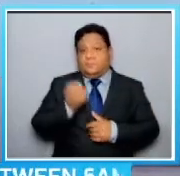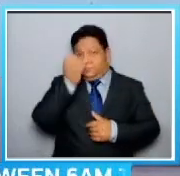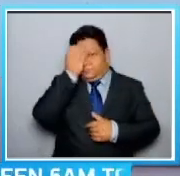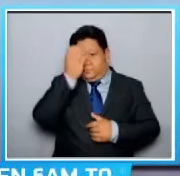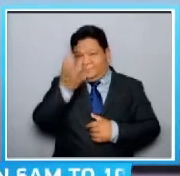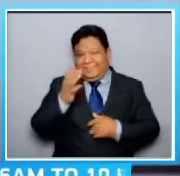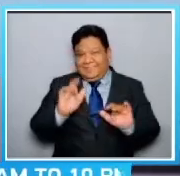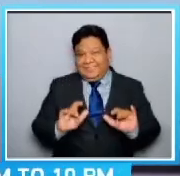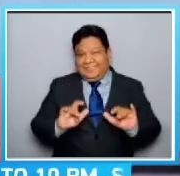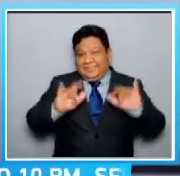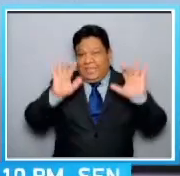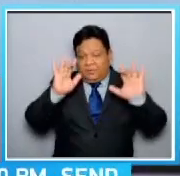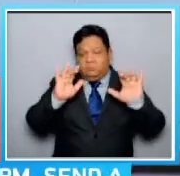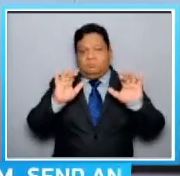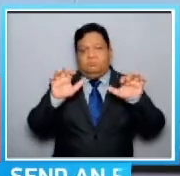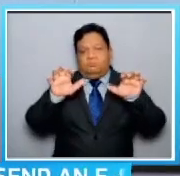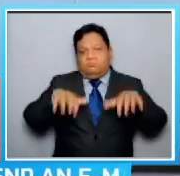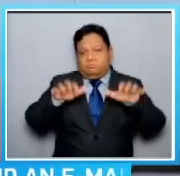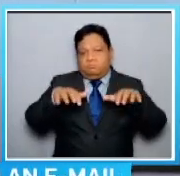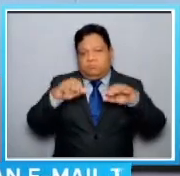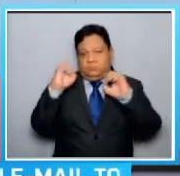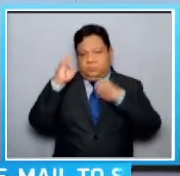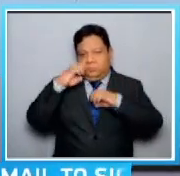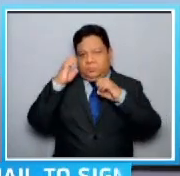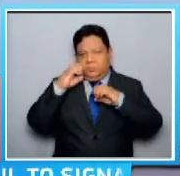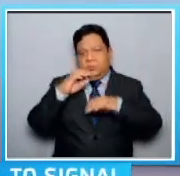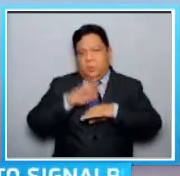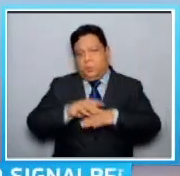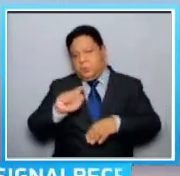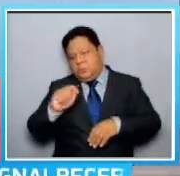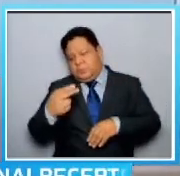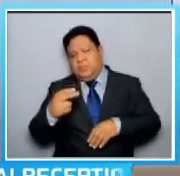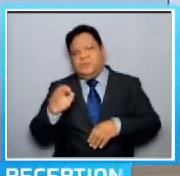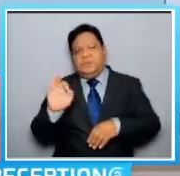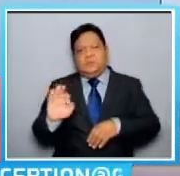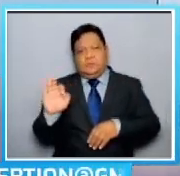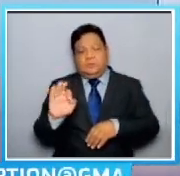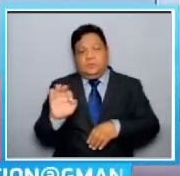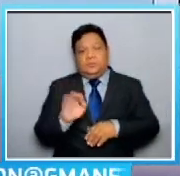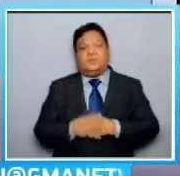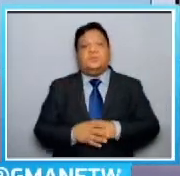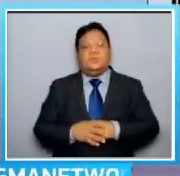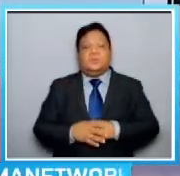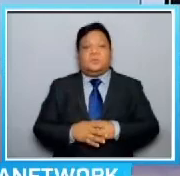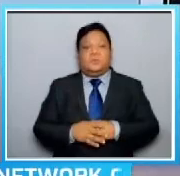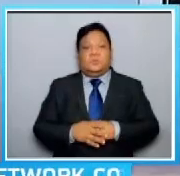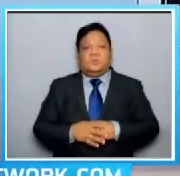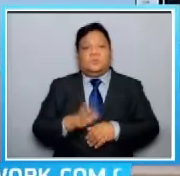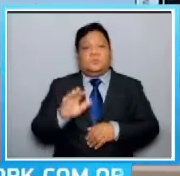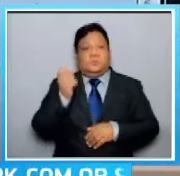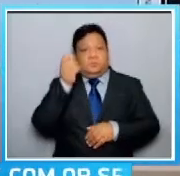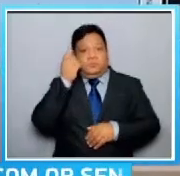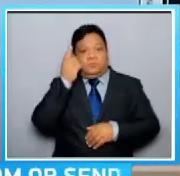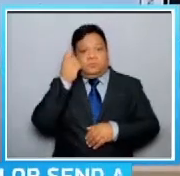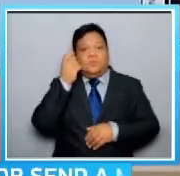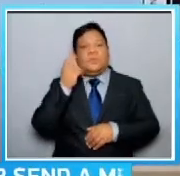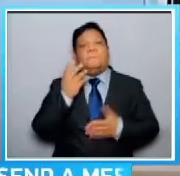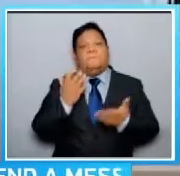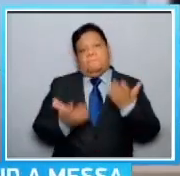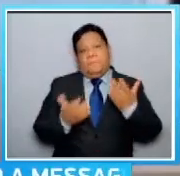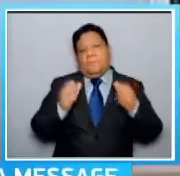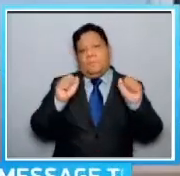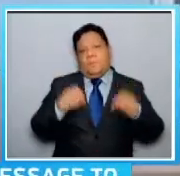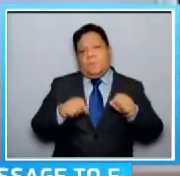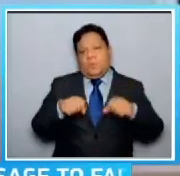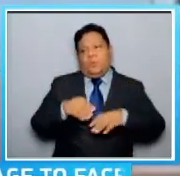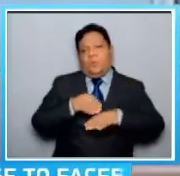rains naman expect natin on late Thursday or Friday. Then enhancement ay hindi natin i-rule out na pwede nga magpaulan dyan sa western